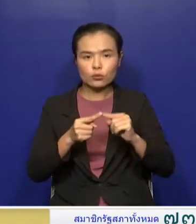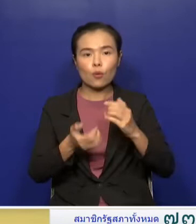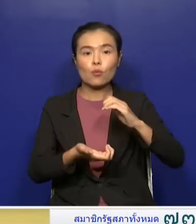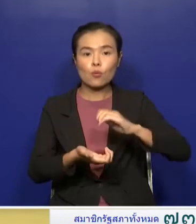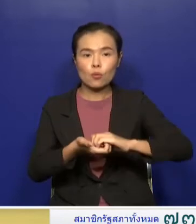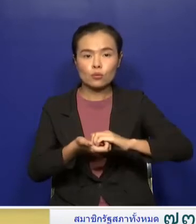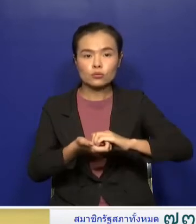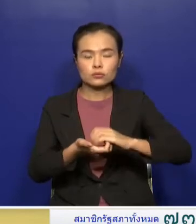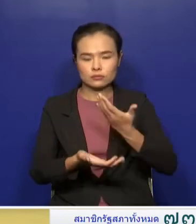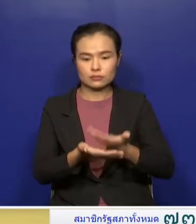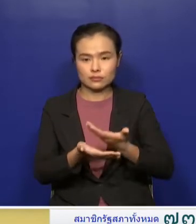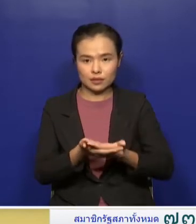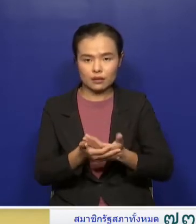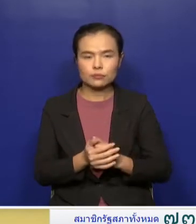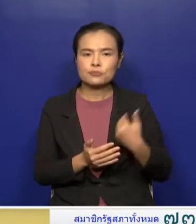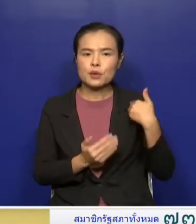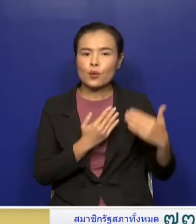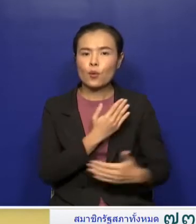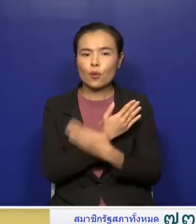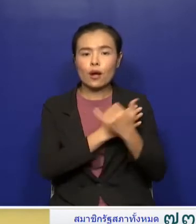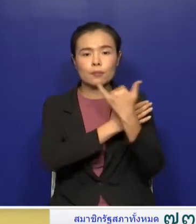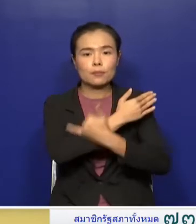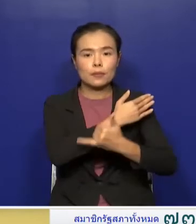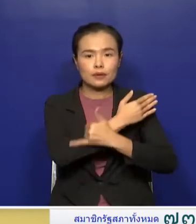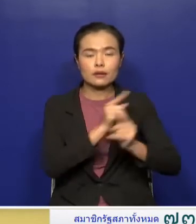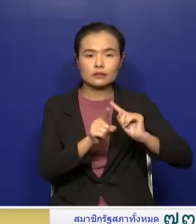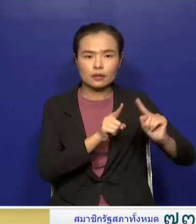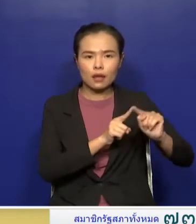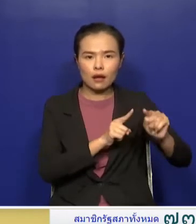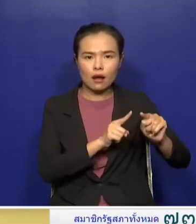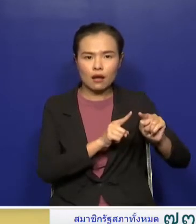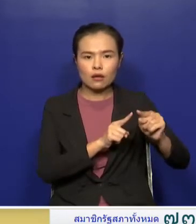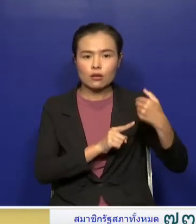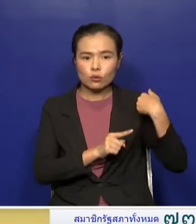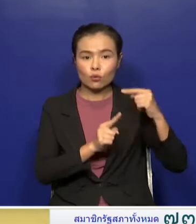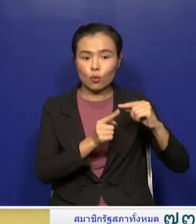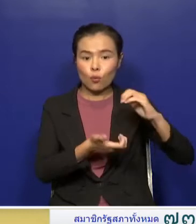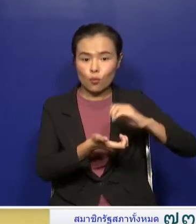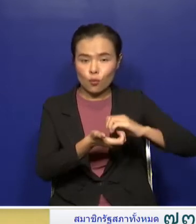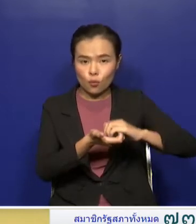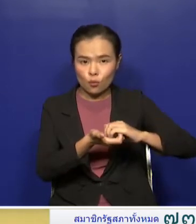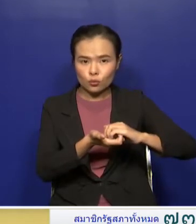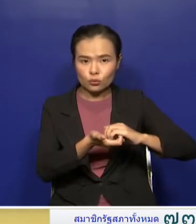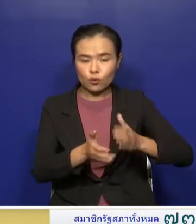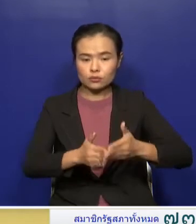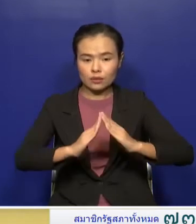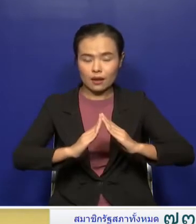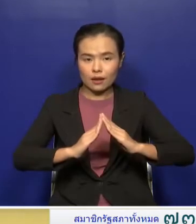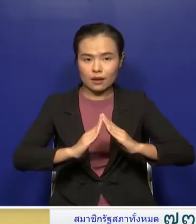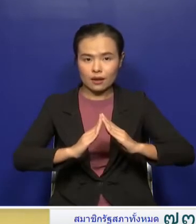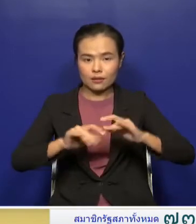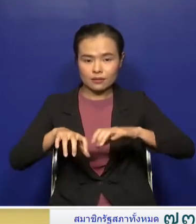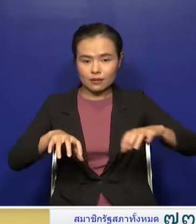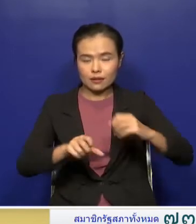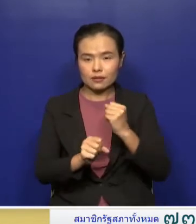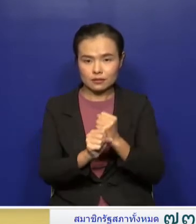นนะครับฉั้นกเปิดโอกาสให้ต่างชาติ สามารถทจะใช้โมีนี ในการตงกิจการ แล้วกมา